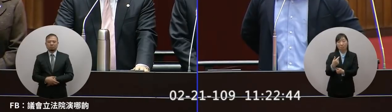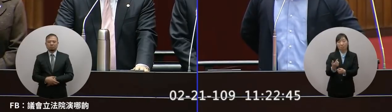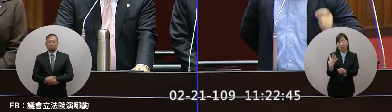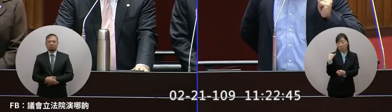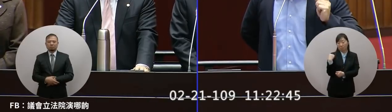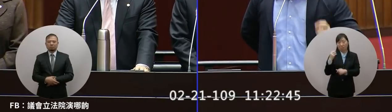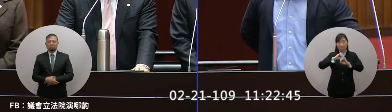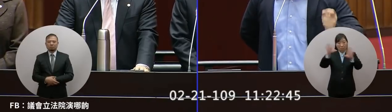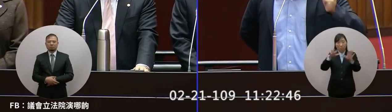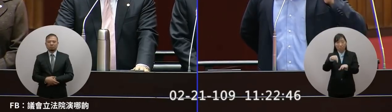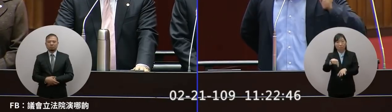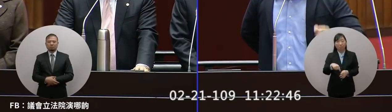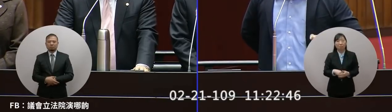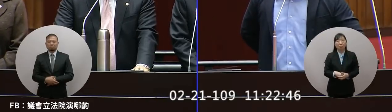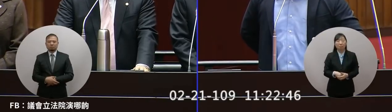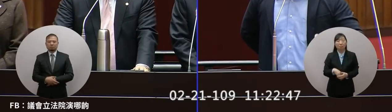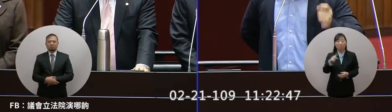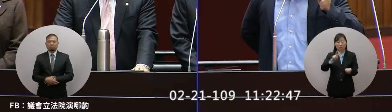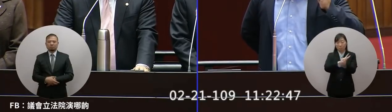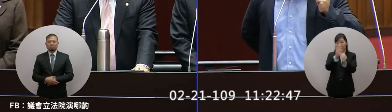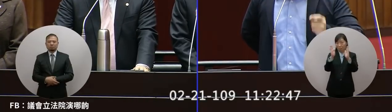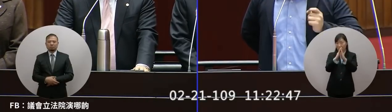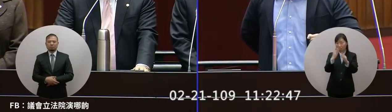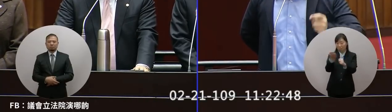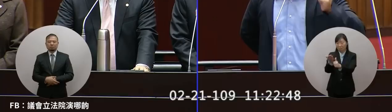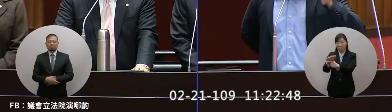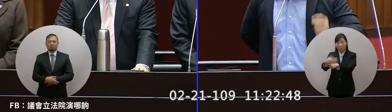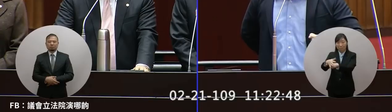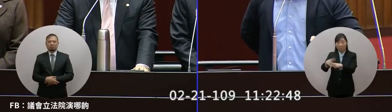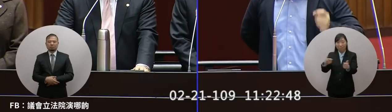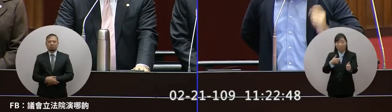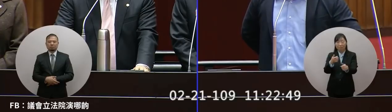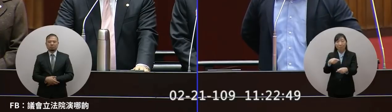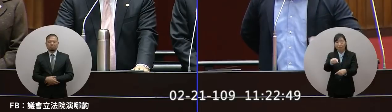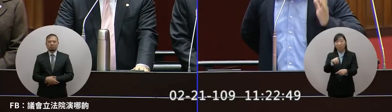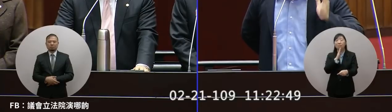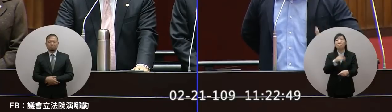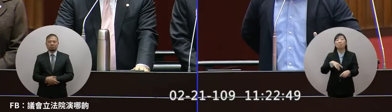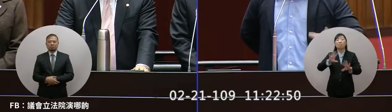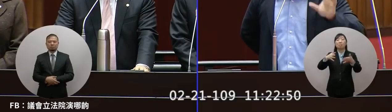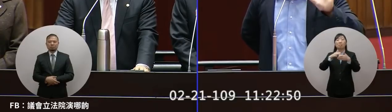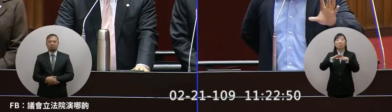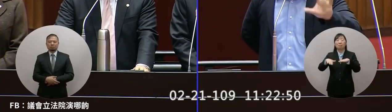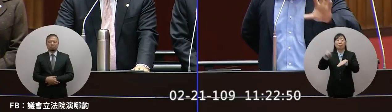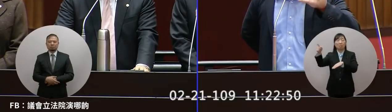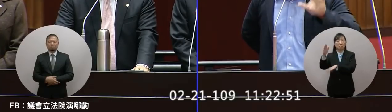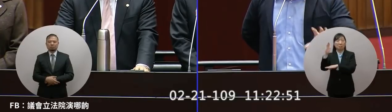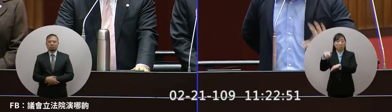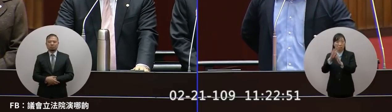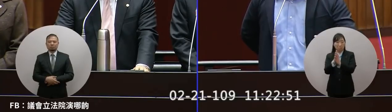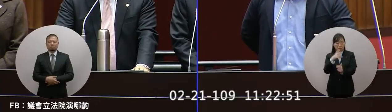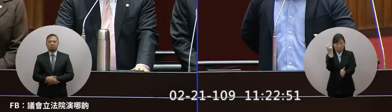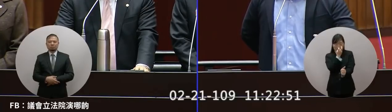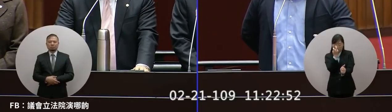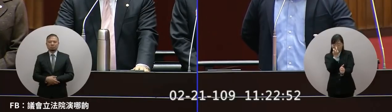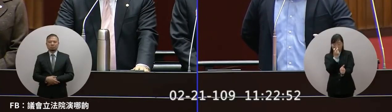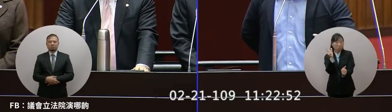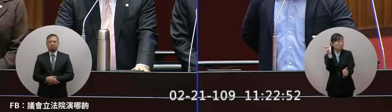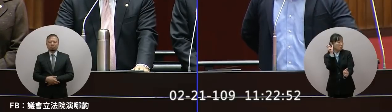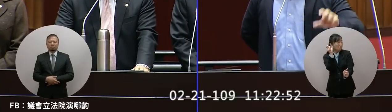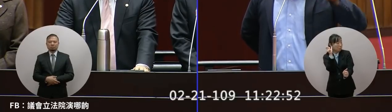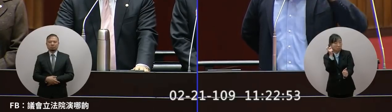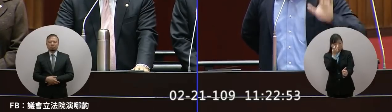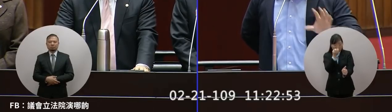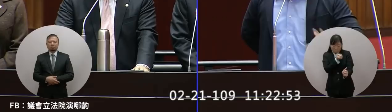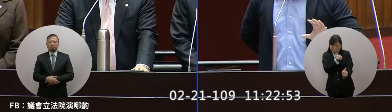的指出，这个林宅事实上受到了国安的监听，也受到了这个国家的监控。